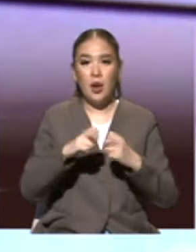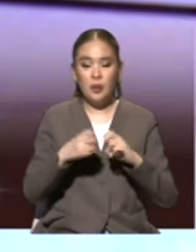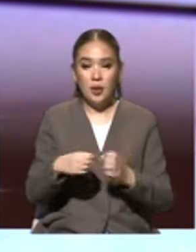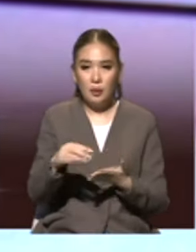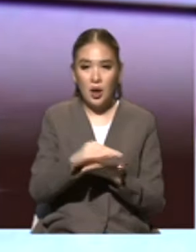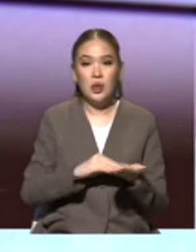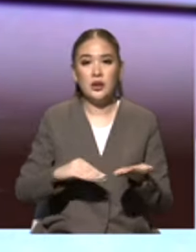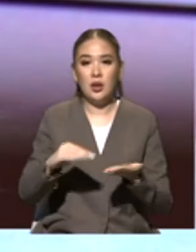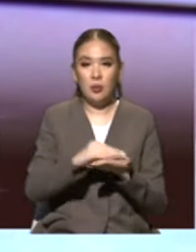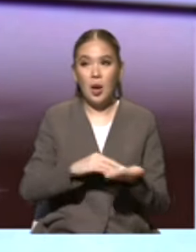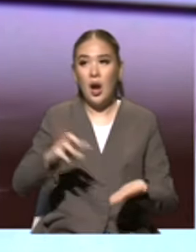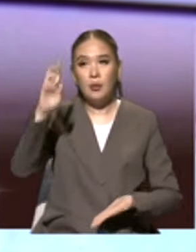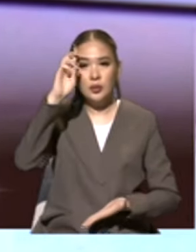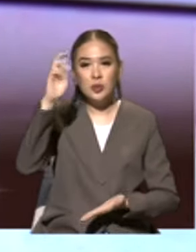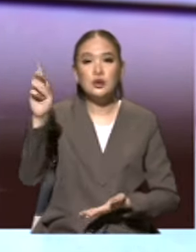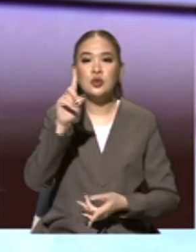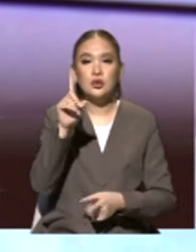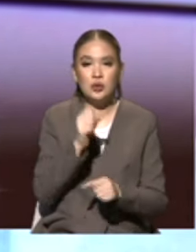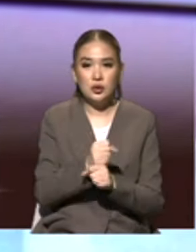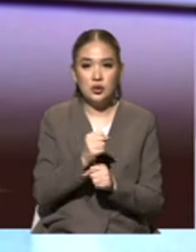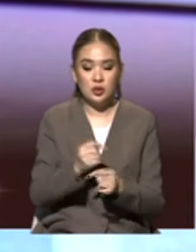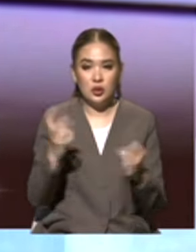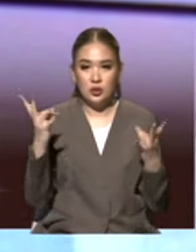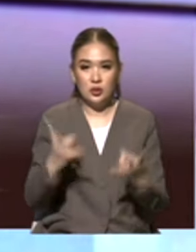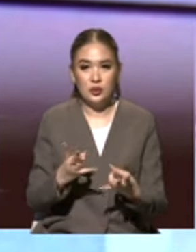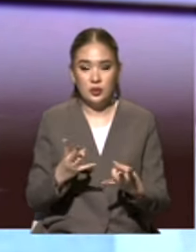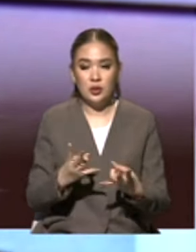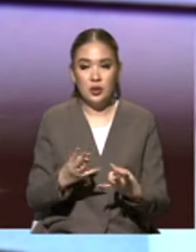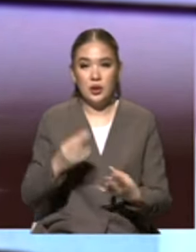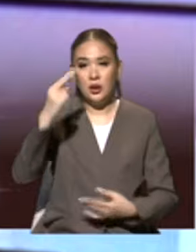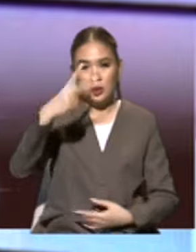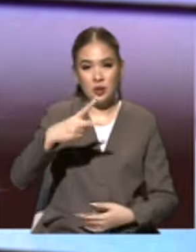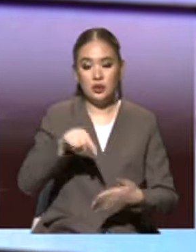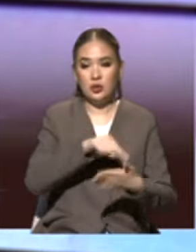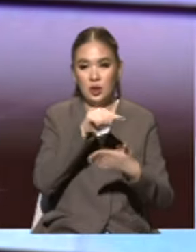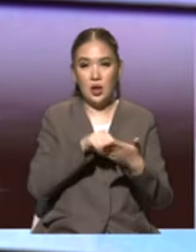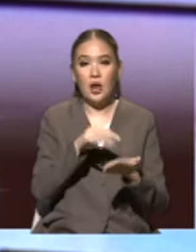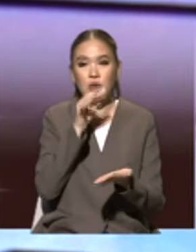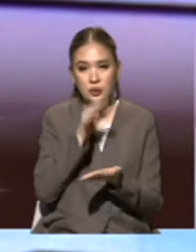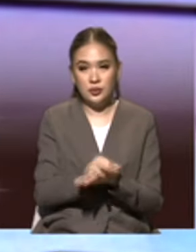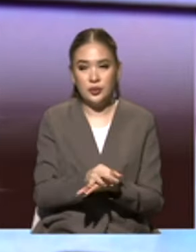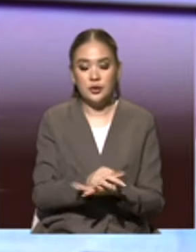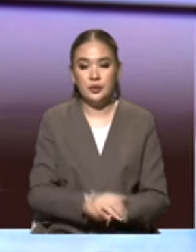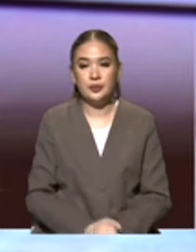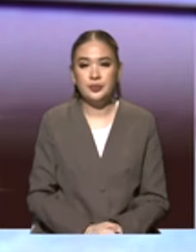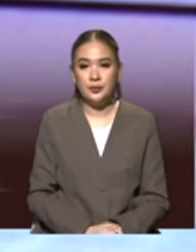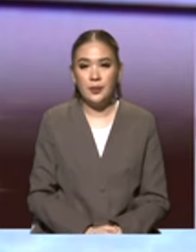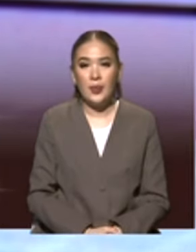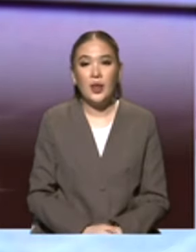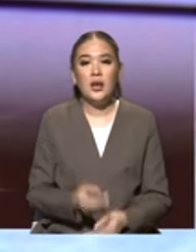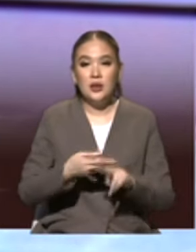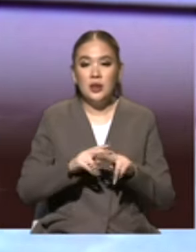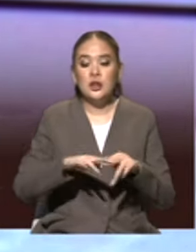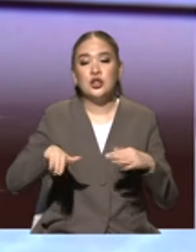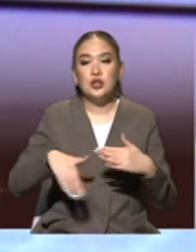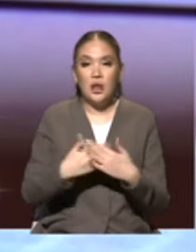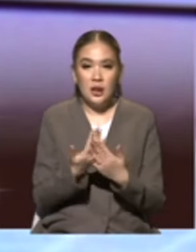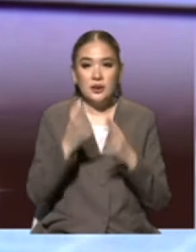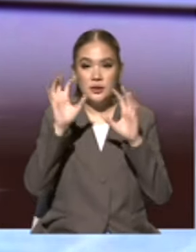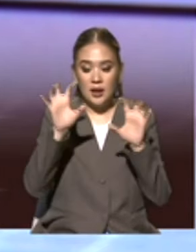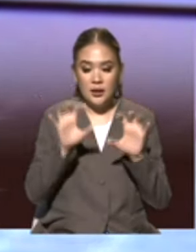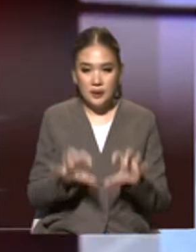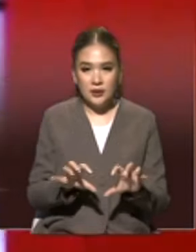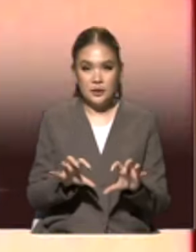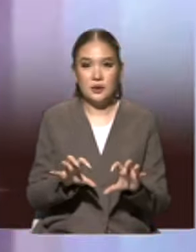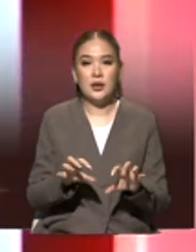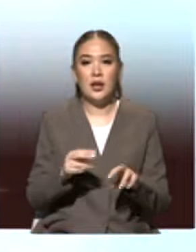мемлекет не істеу керек, Мейрамбек мырза? Осы екі сұраққа қатар жауап беріңізші. Әрине, жалпы бұл жаңа заңның негізгі мақсаттарының бірі